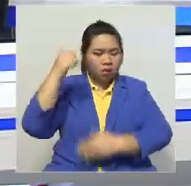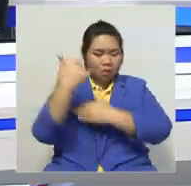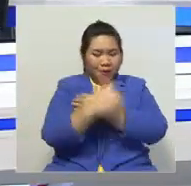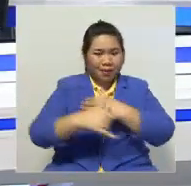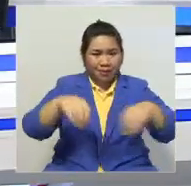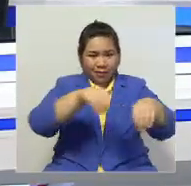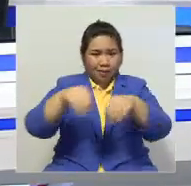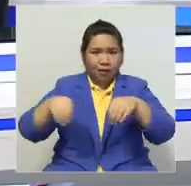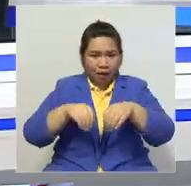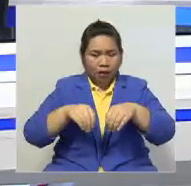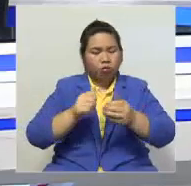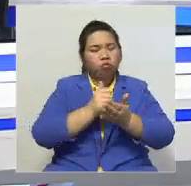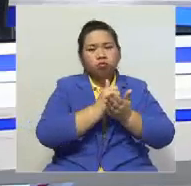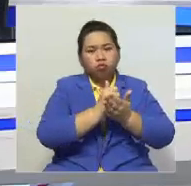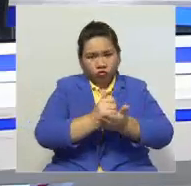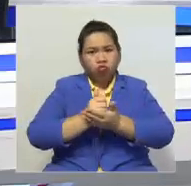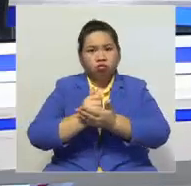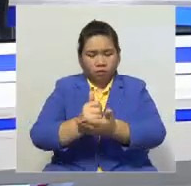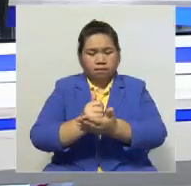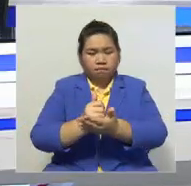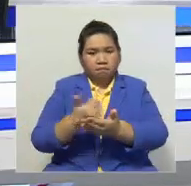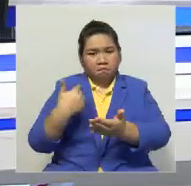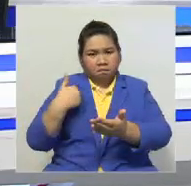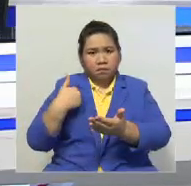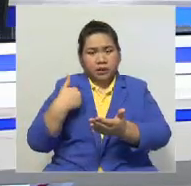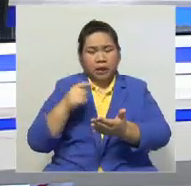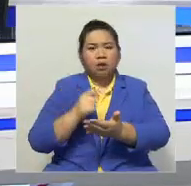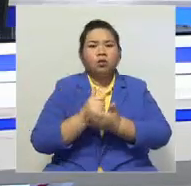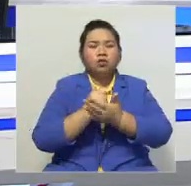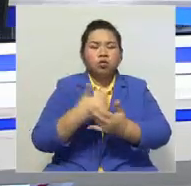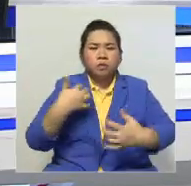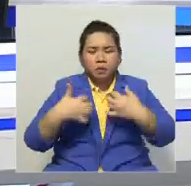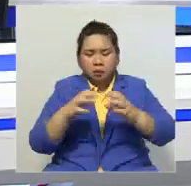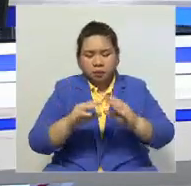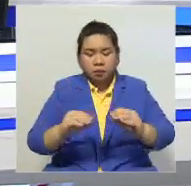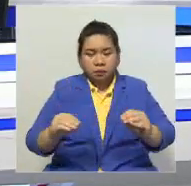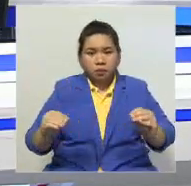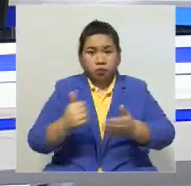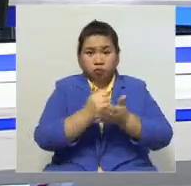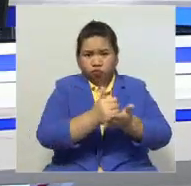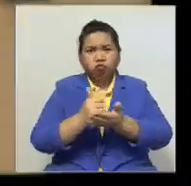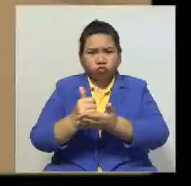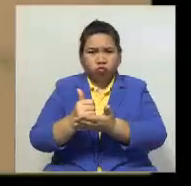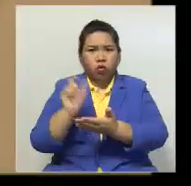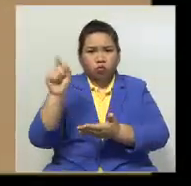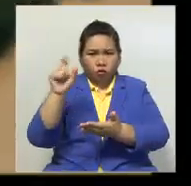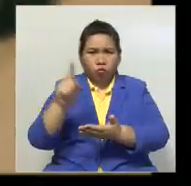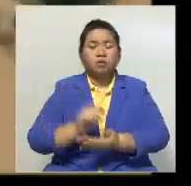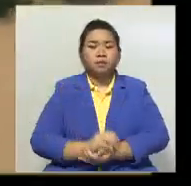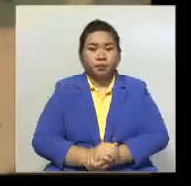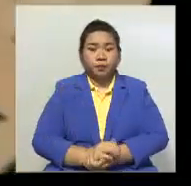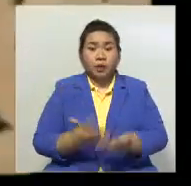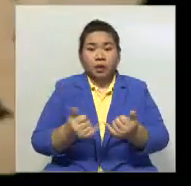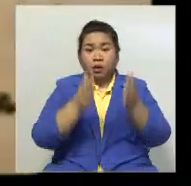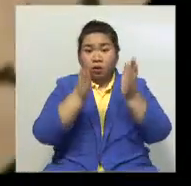ที่อยู่ใกล้เคียงตอนนี้ส่งความช่วยเหลือลงพื้นที่ไปนะคะเพื่อที่จะบรรเทาความเดือดร้อนให้รวดเร็วมากที่สุดมาดูยอดของผู้เ